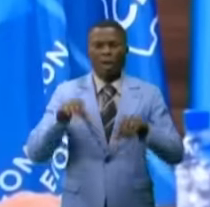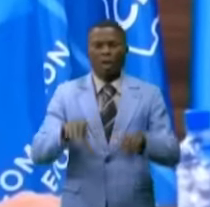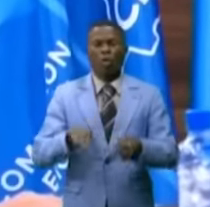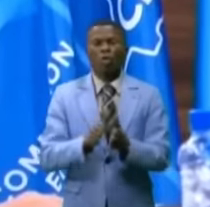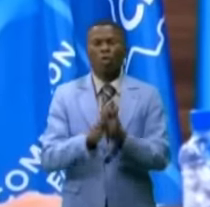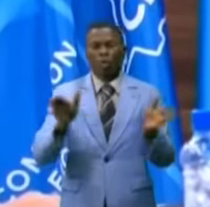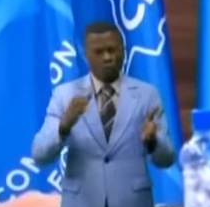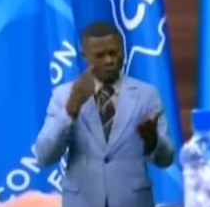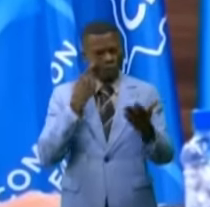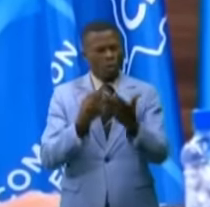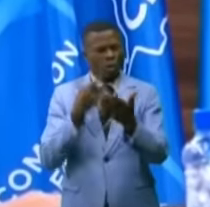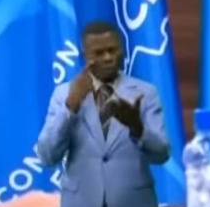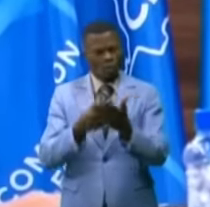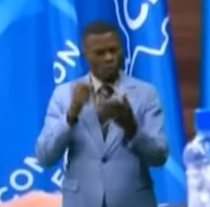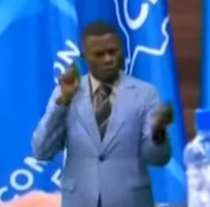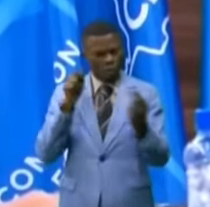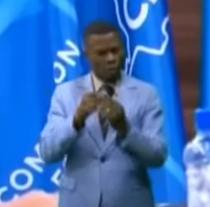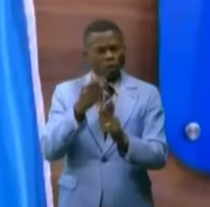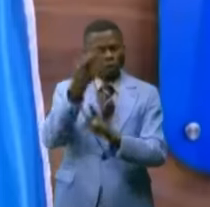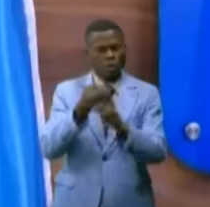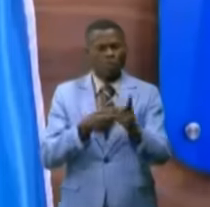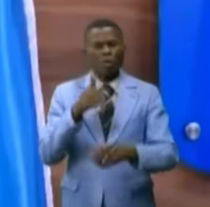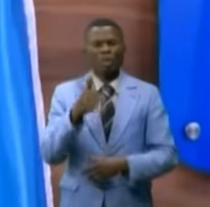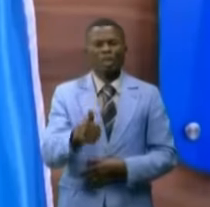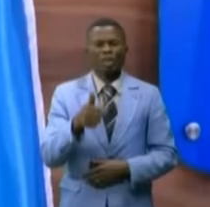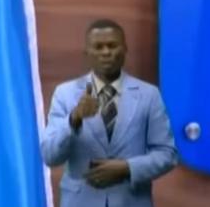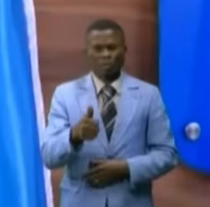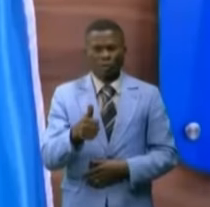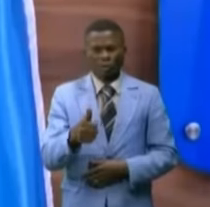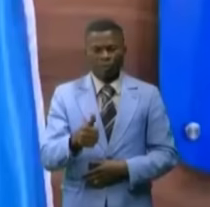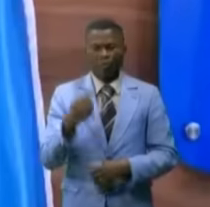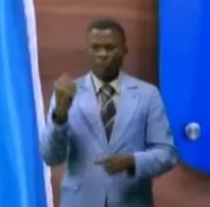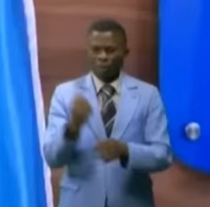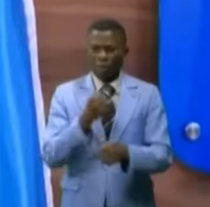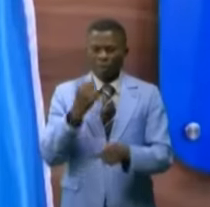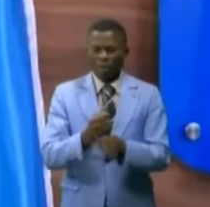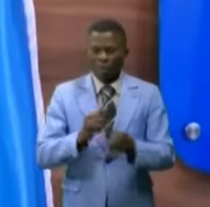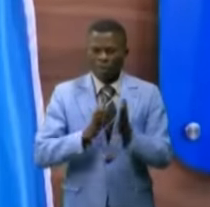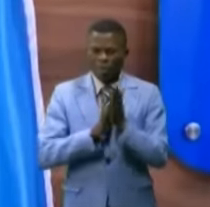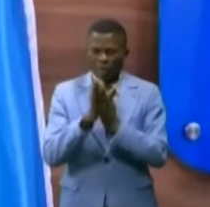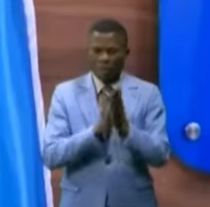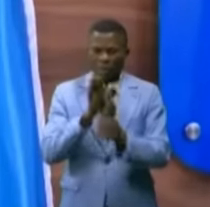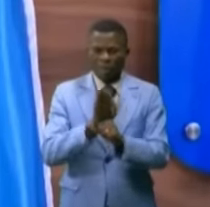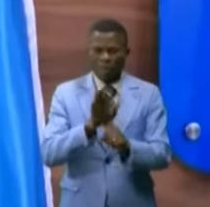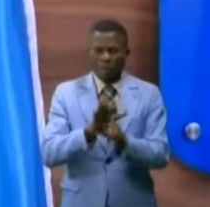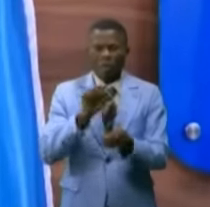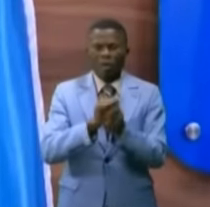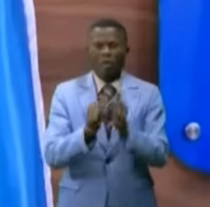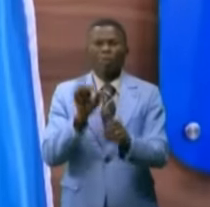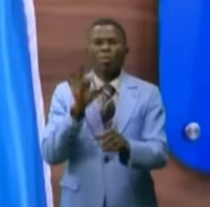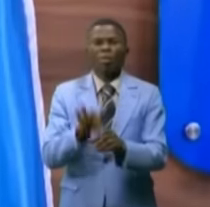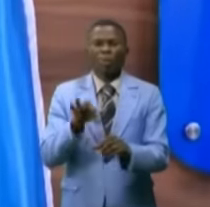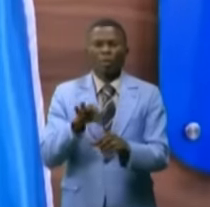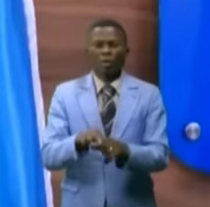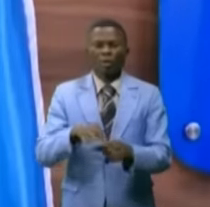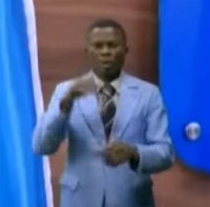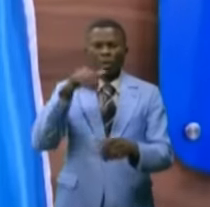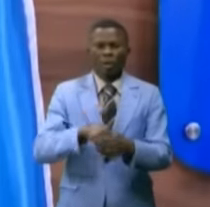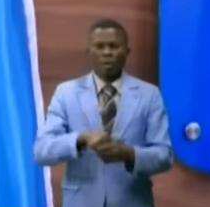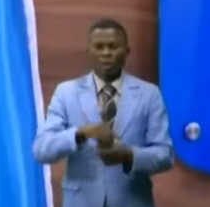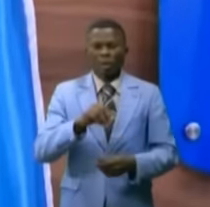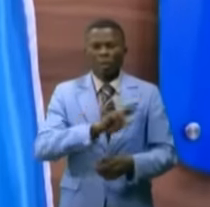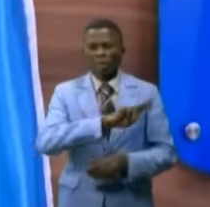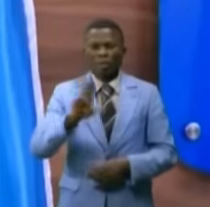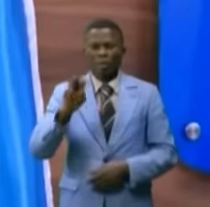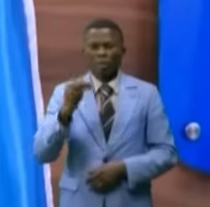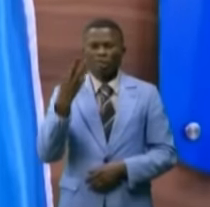observation jusqu'au mois de janvier. C'est une mission qui se concentre sur le processus électoral de